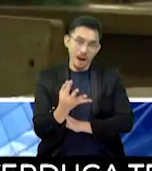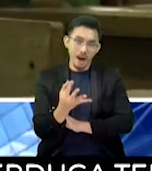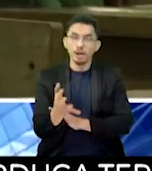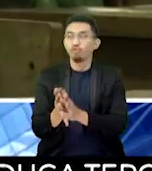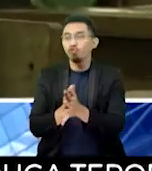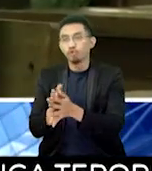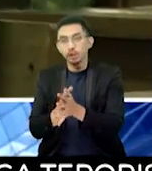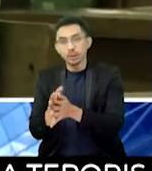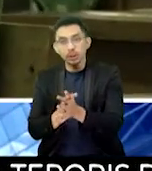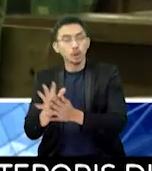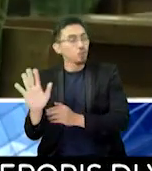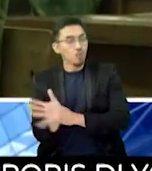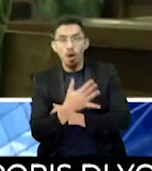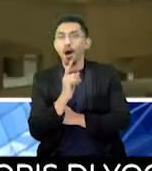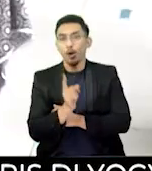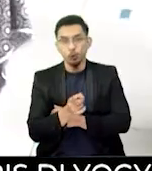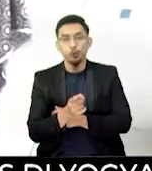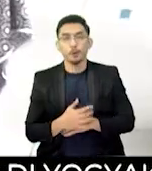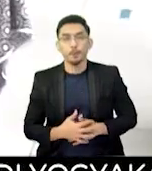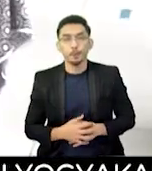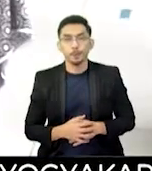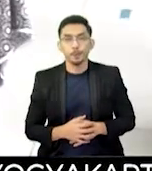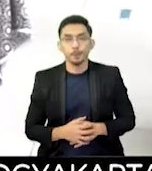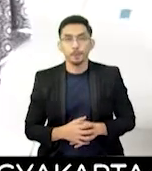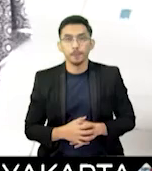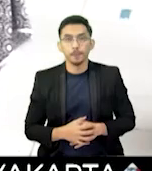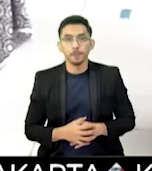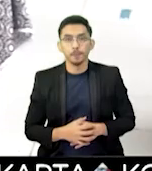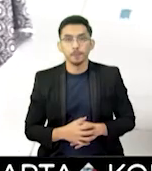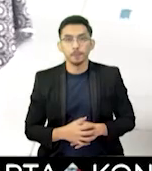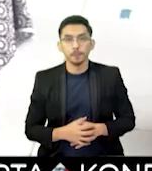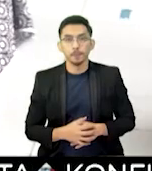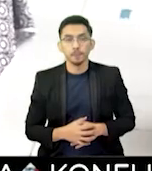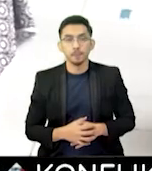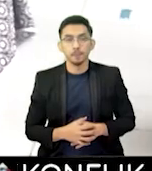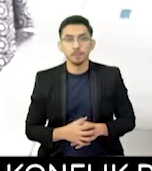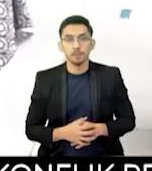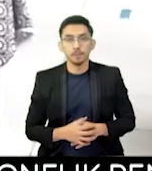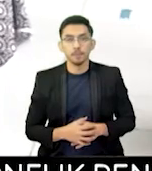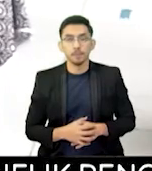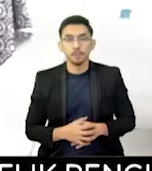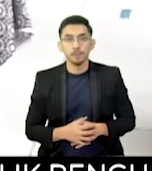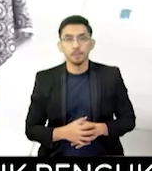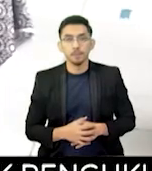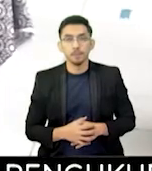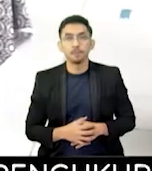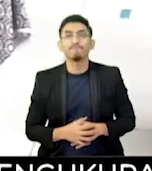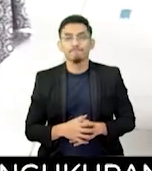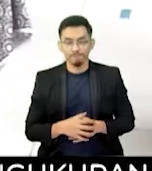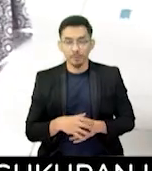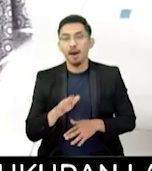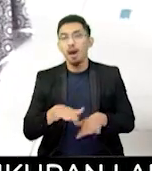dan siswa juga dihimbau untuk selalu menghindari kegiatan interaksi mereka berada di Plus